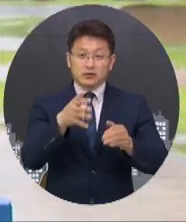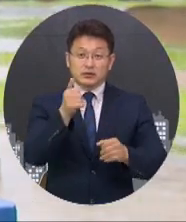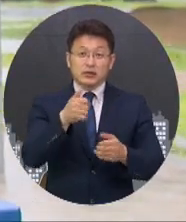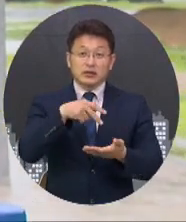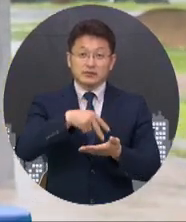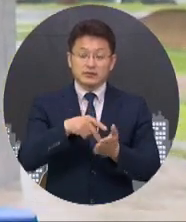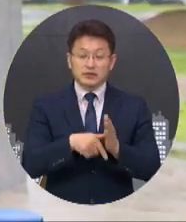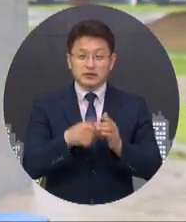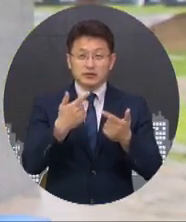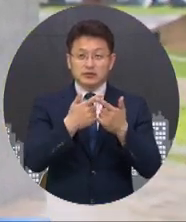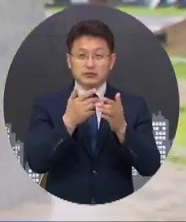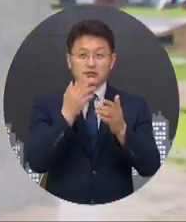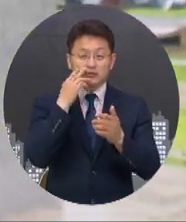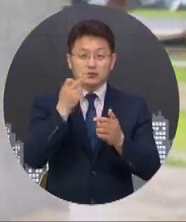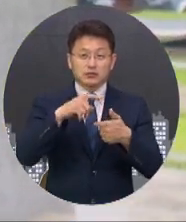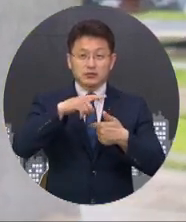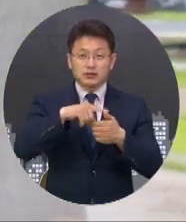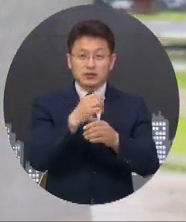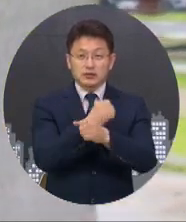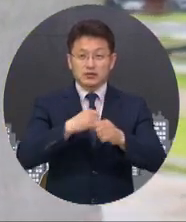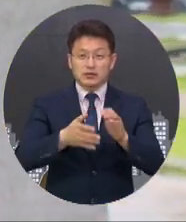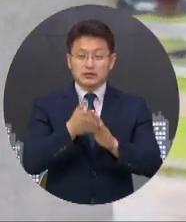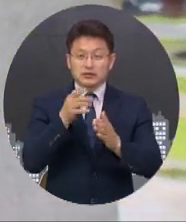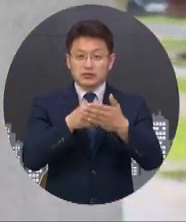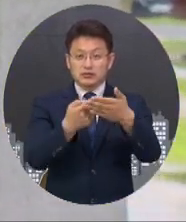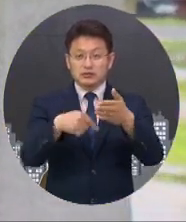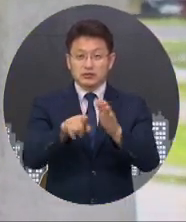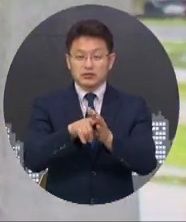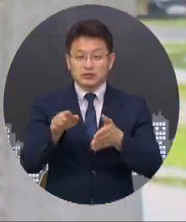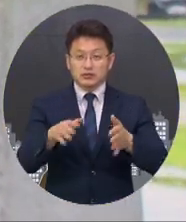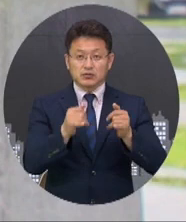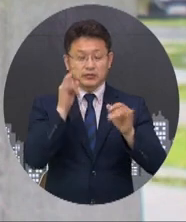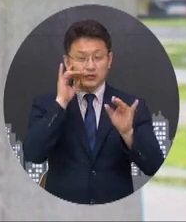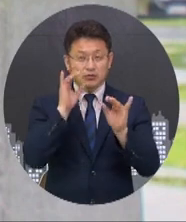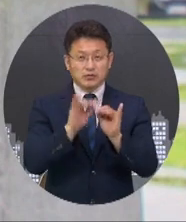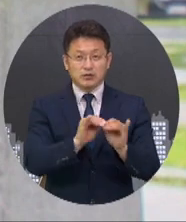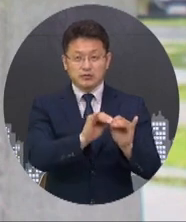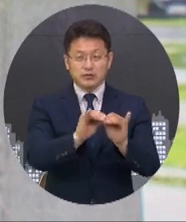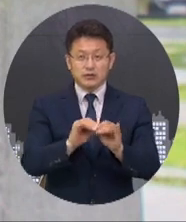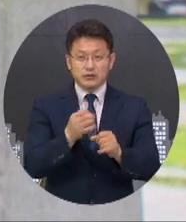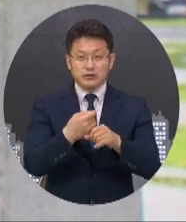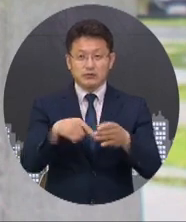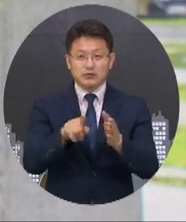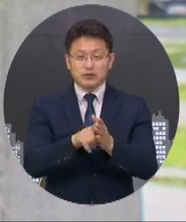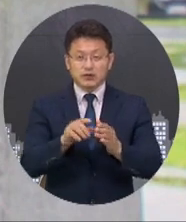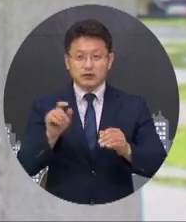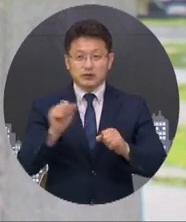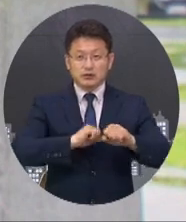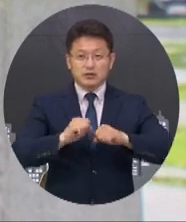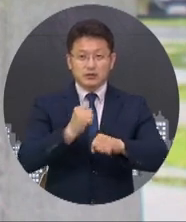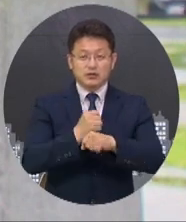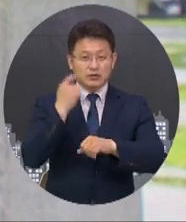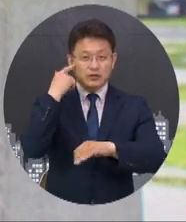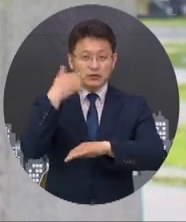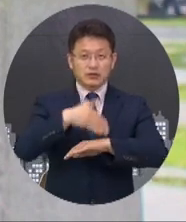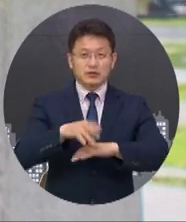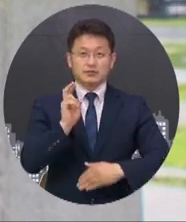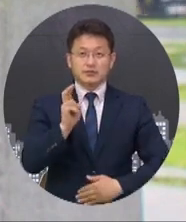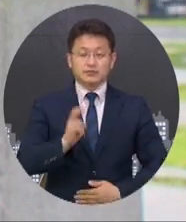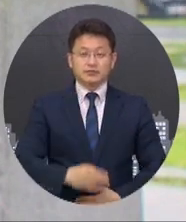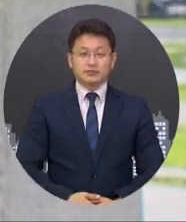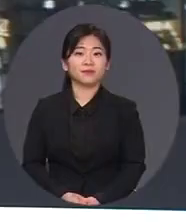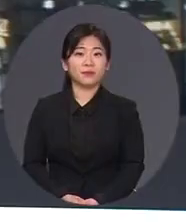도지사는 부울경 메가시티 추진을 위해 도민 공감대 형성에 속도를 낼 것으로 보입니다. MBC 뉴스